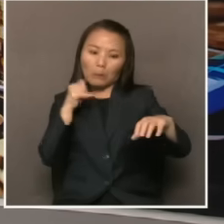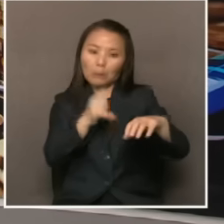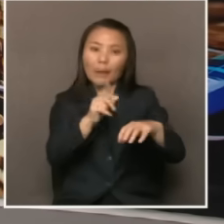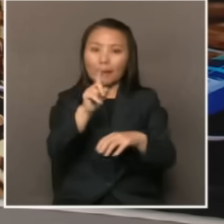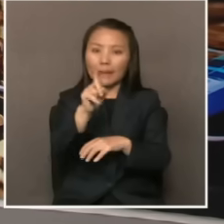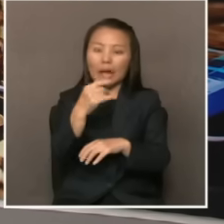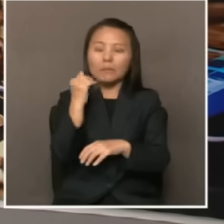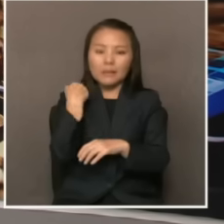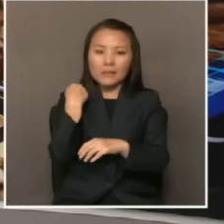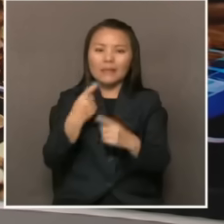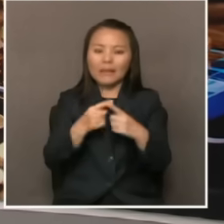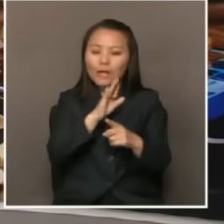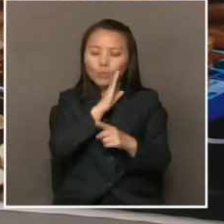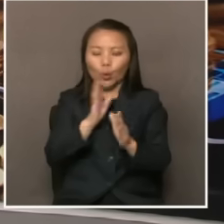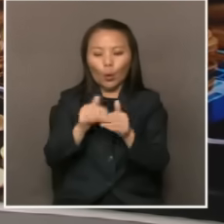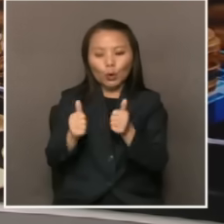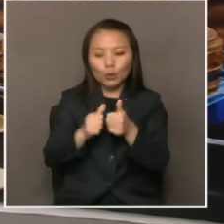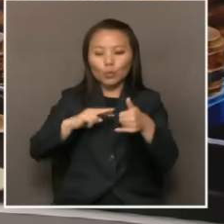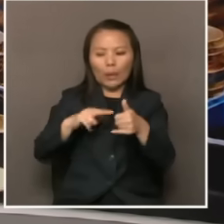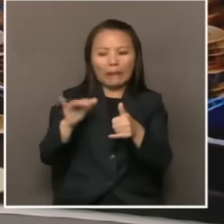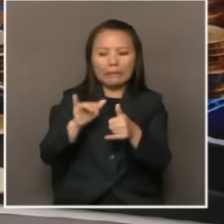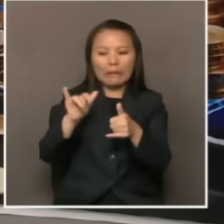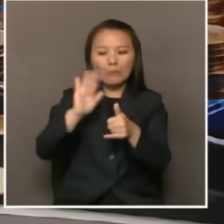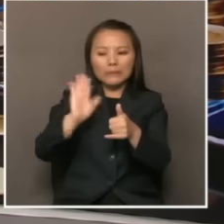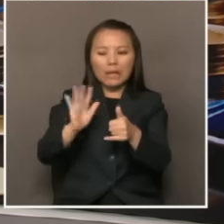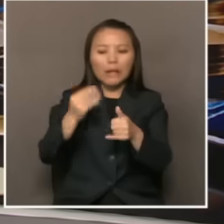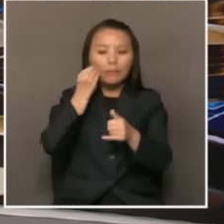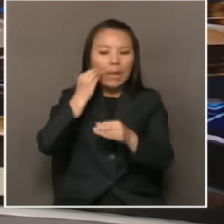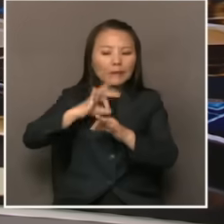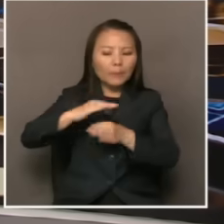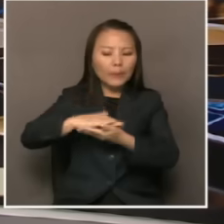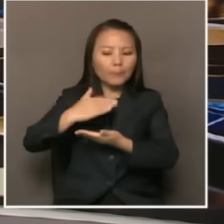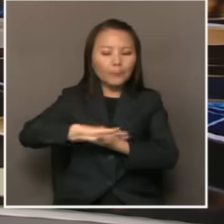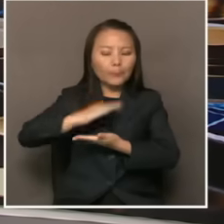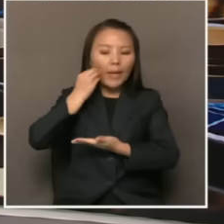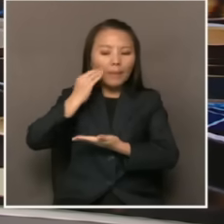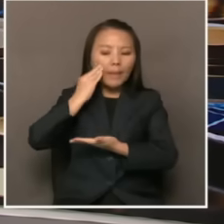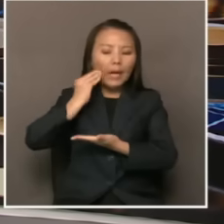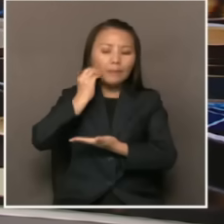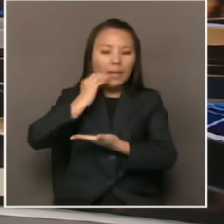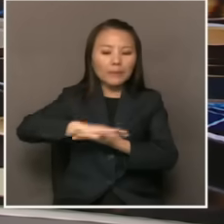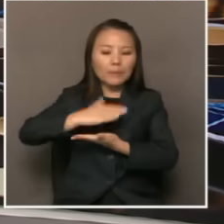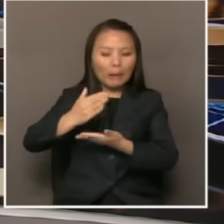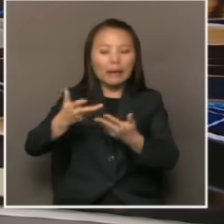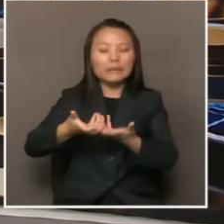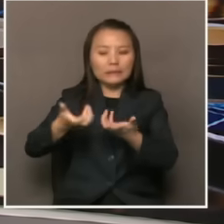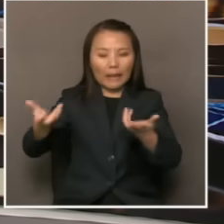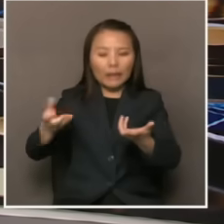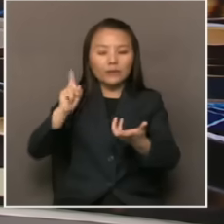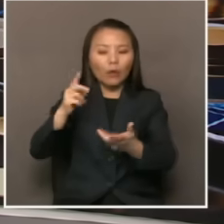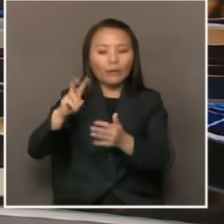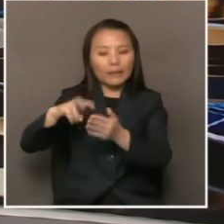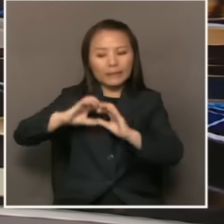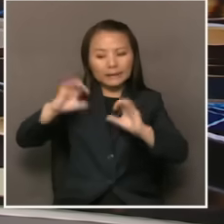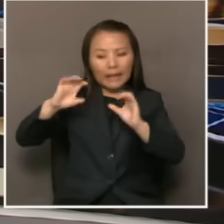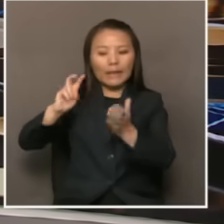คะแต่ถ้ากรณีพู้ดูแลไม่ใช่ญาติเป็นคนละทะเบียนบ้านคนละสายเลือดเลยนะคะอันนี้ต้องมีข้าราชการรับรองพร้อมกับ